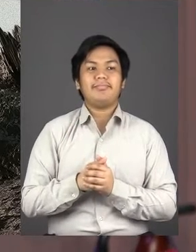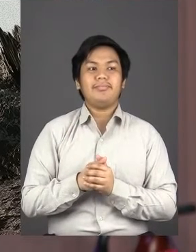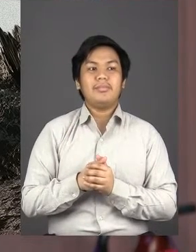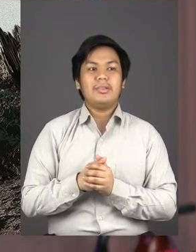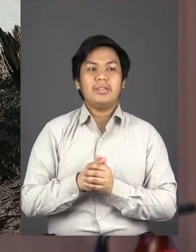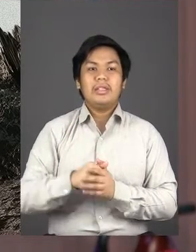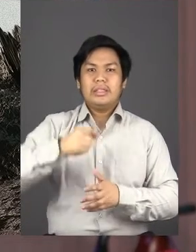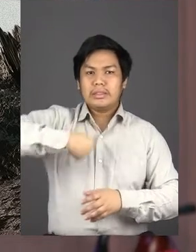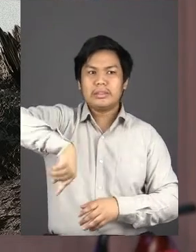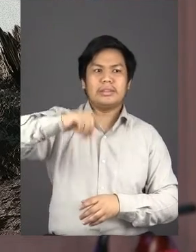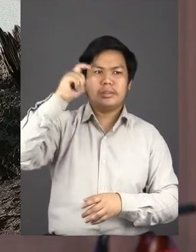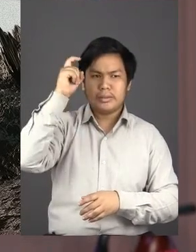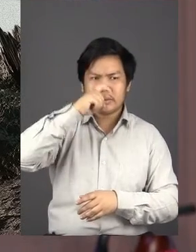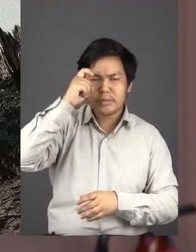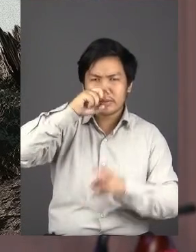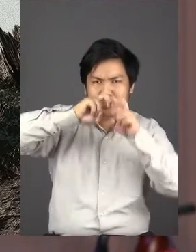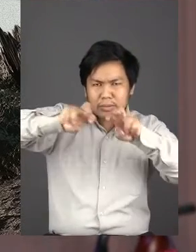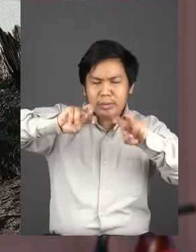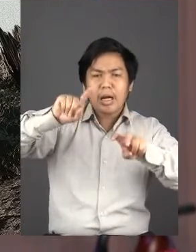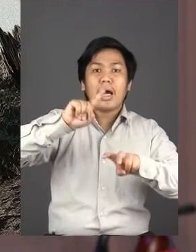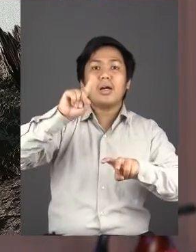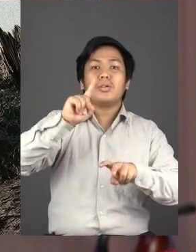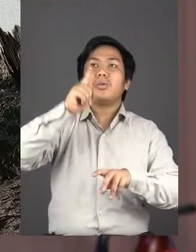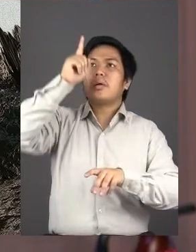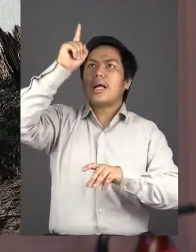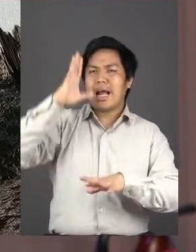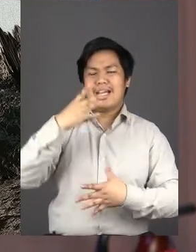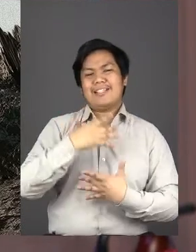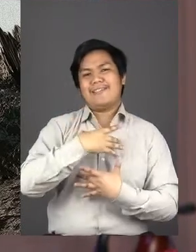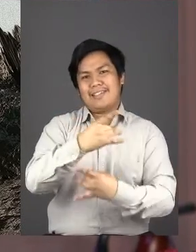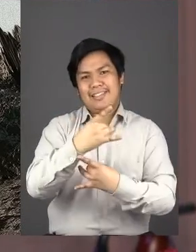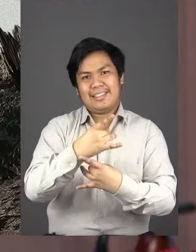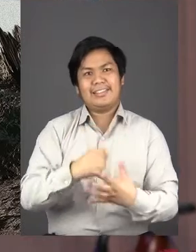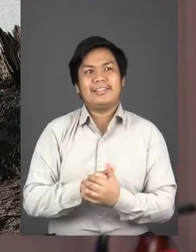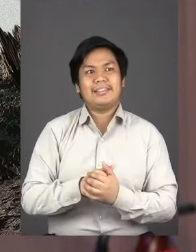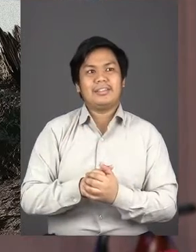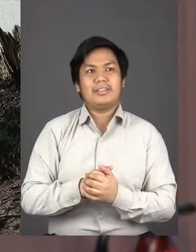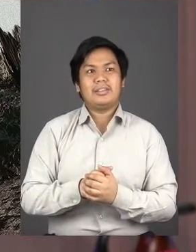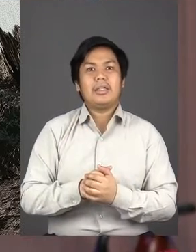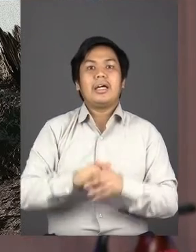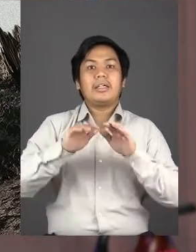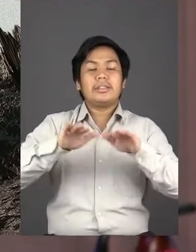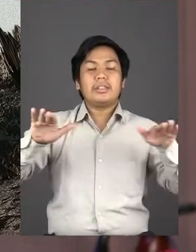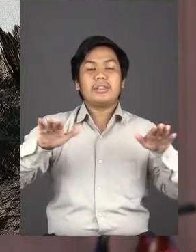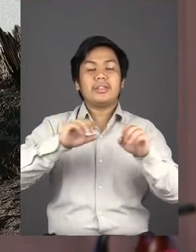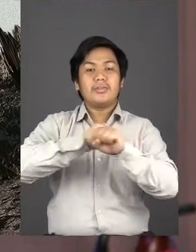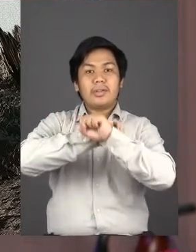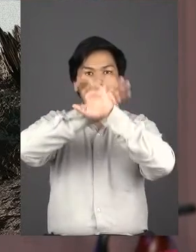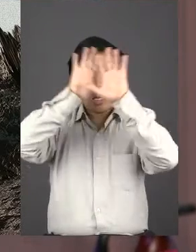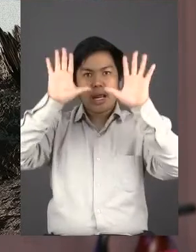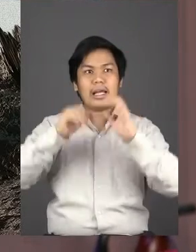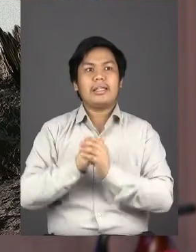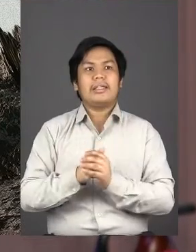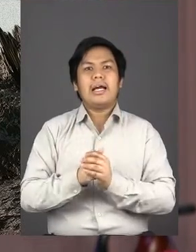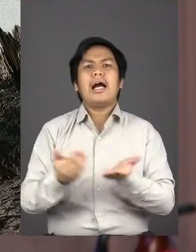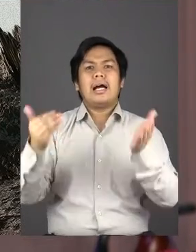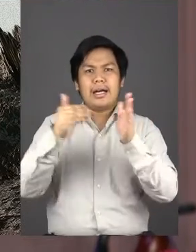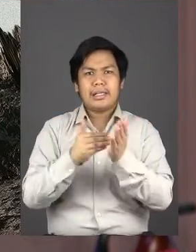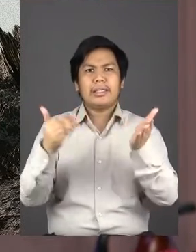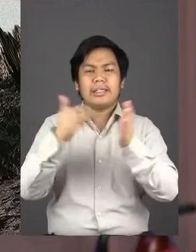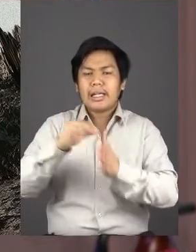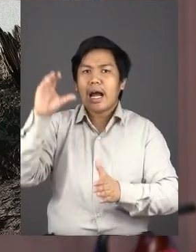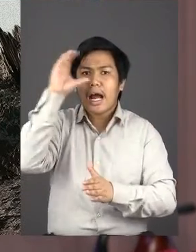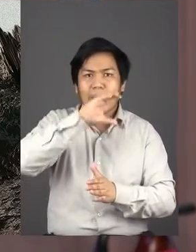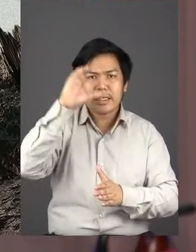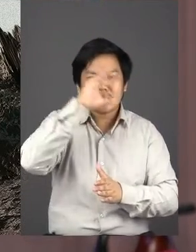try to discern what is pleasing to the Lord. Yun po ang ginagawa ng isang children of light. Palagi niyang